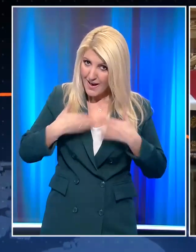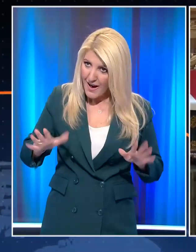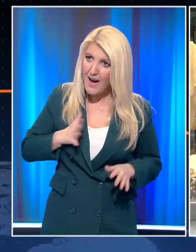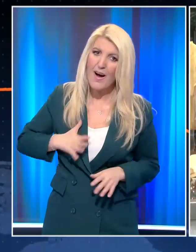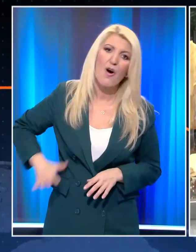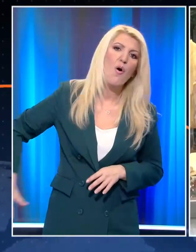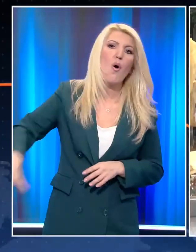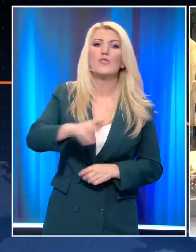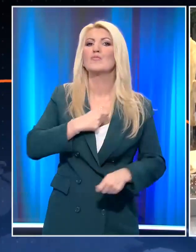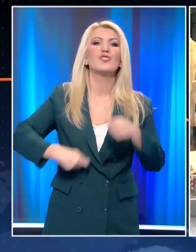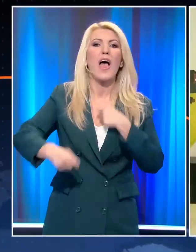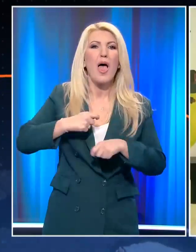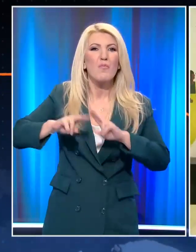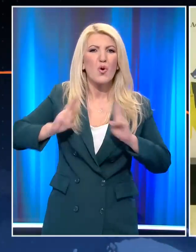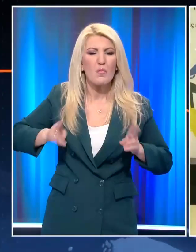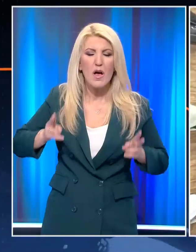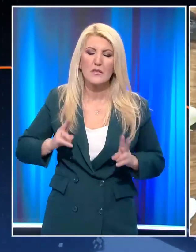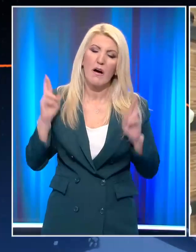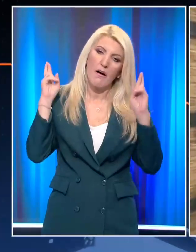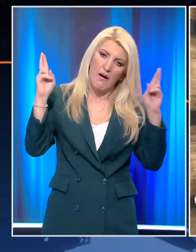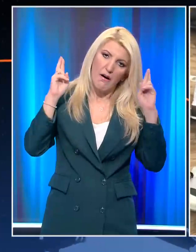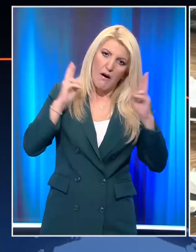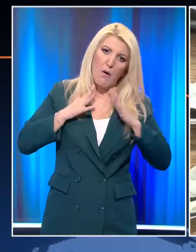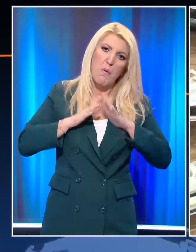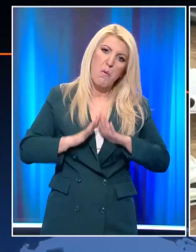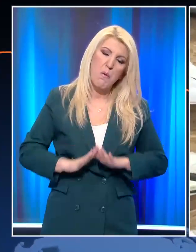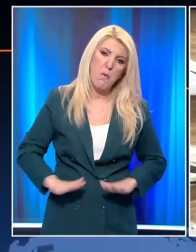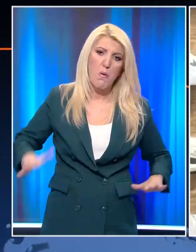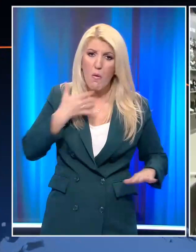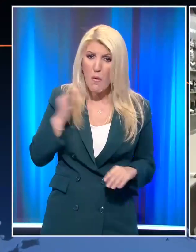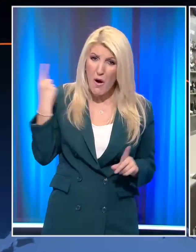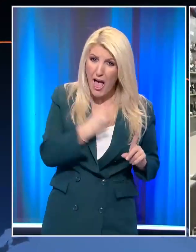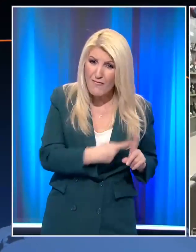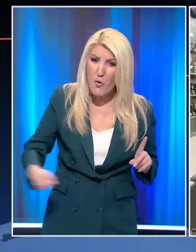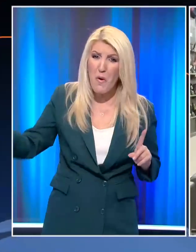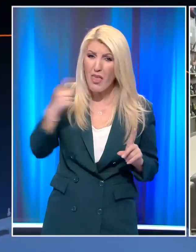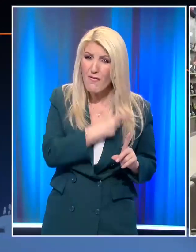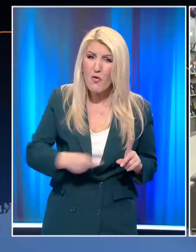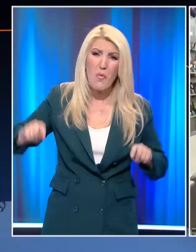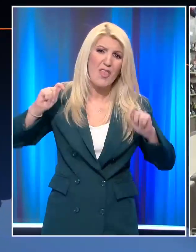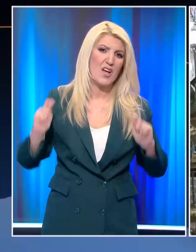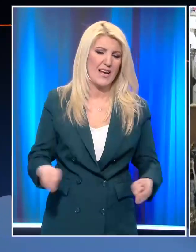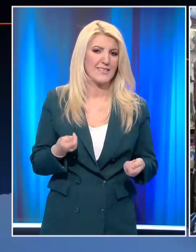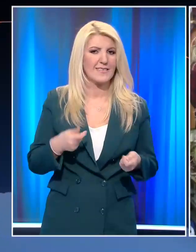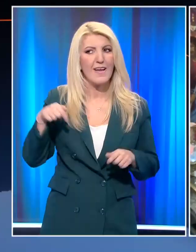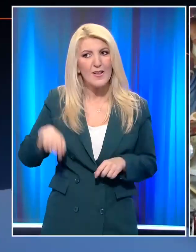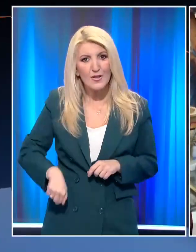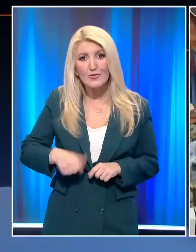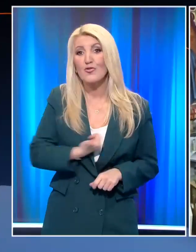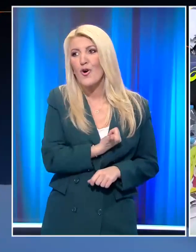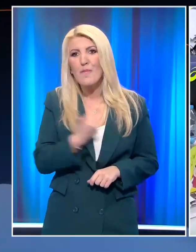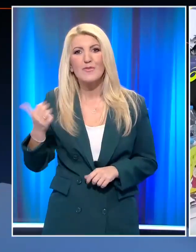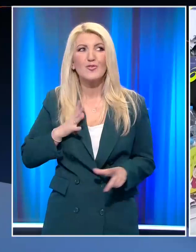με ελπίδα εμπόρους καταστηματάρχες που έχουν περιέλθει σε δεινή θέση από το παρατεταμένο lockdown. Τα συγκρατημένα χαμόγελα επέστρεψαν, με τα